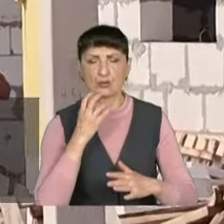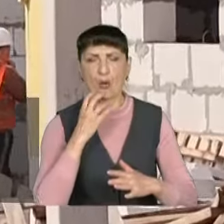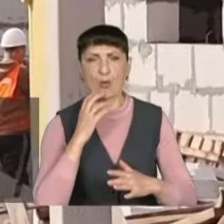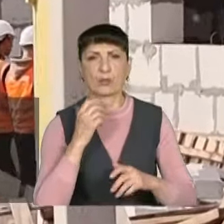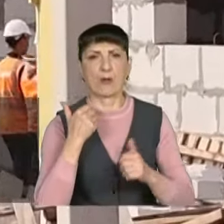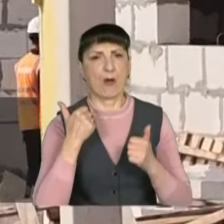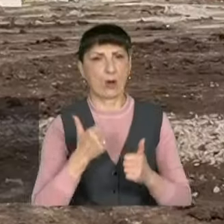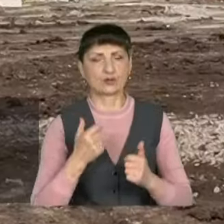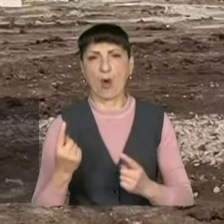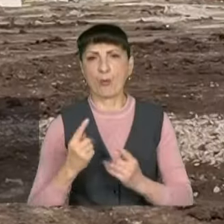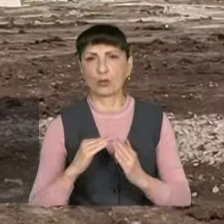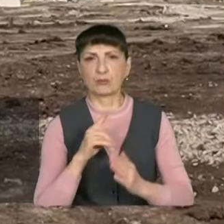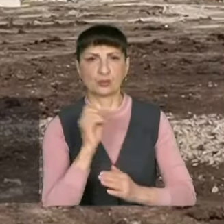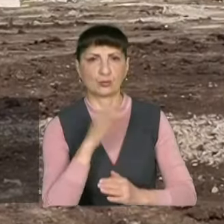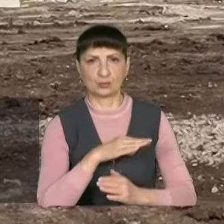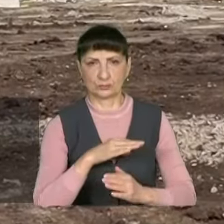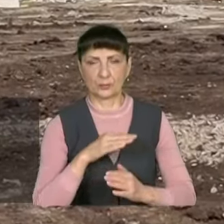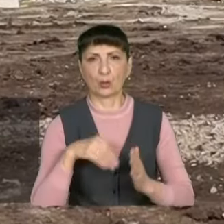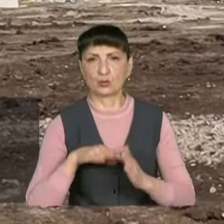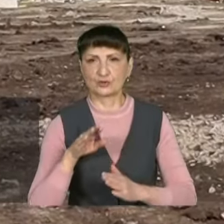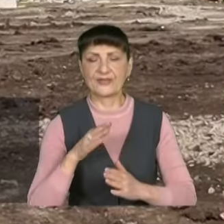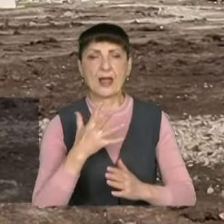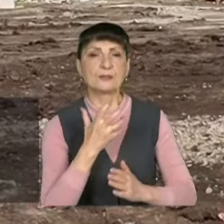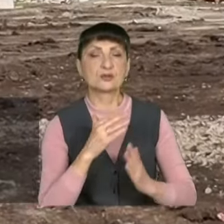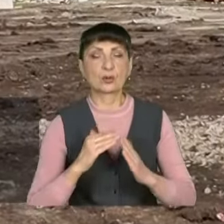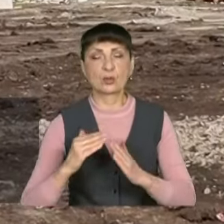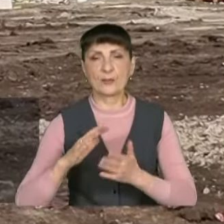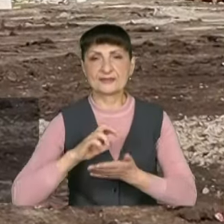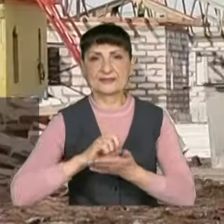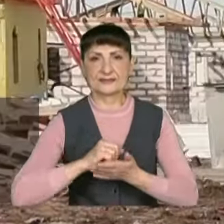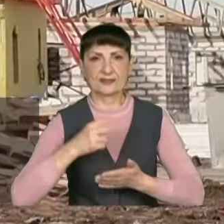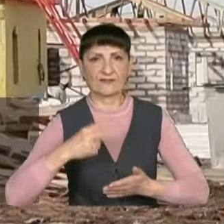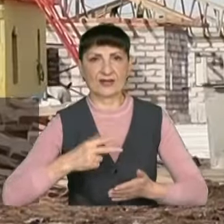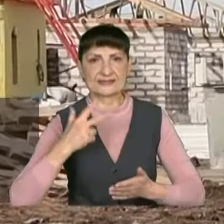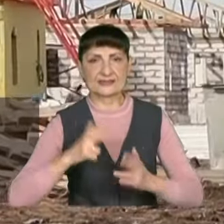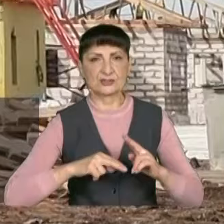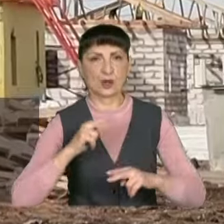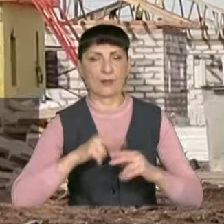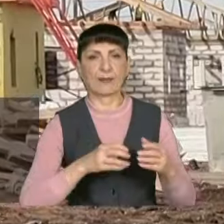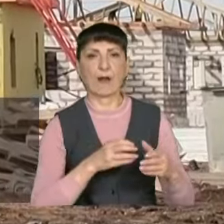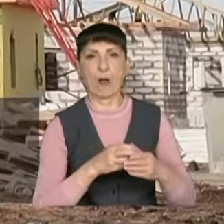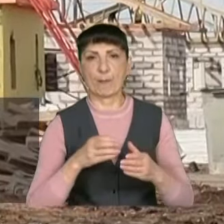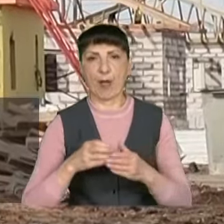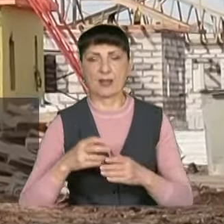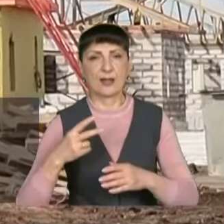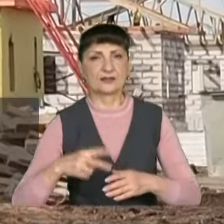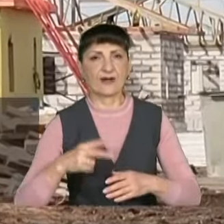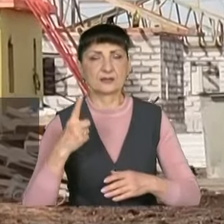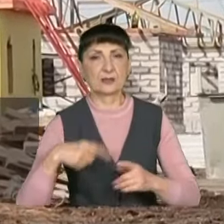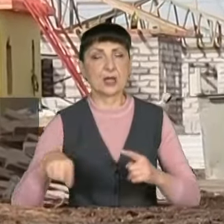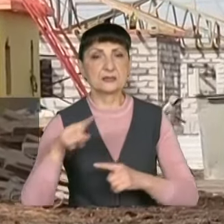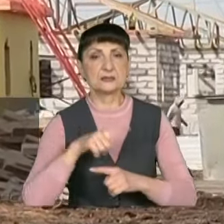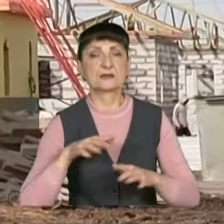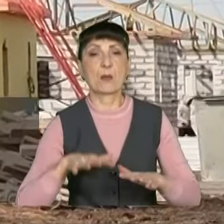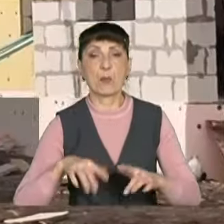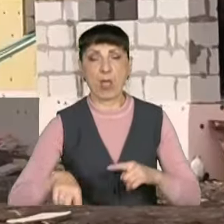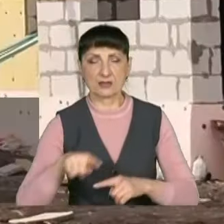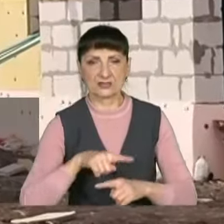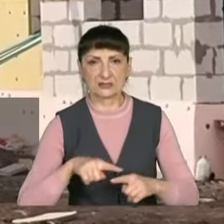из обычных жилых домов. В строительстве всех 500 домов задействованы 23 строительные компании. 21 из них местные